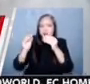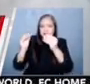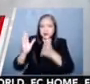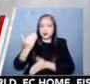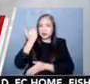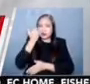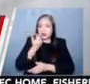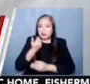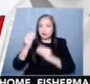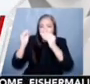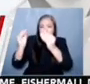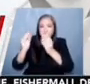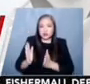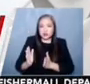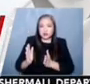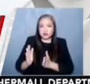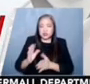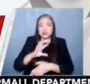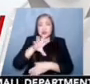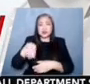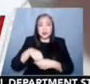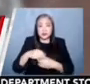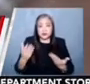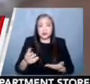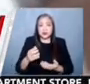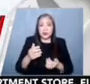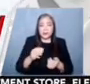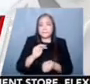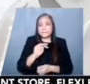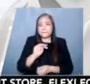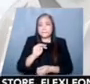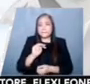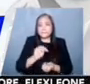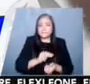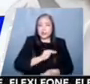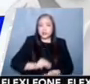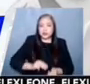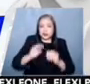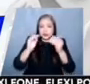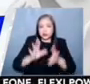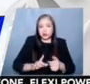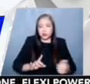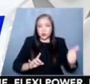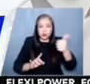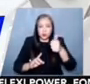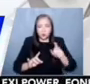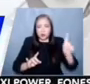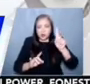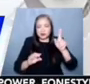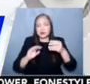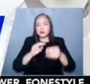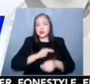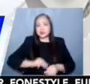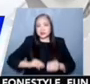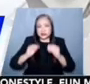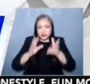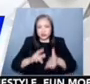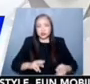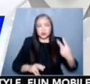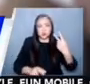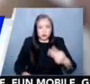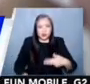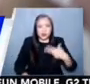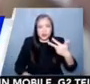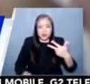to include pa Madam Cher yyung Master teacher 1 Master teacher 2 ah teacher 3 at saka yung mga SPED